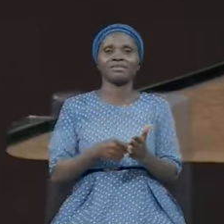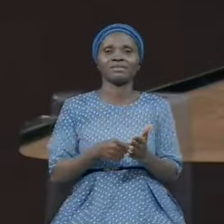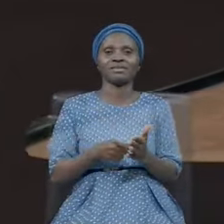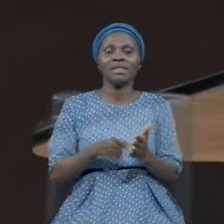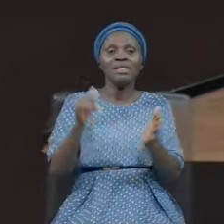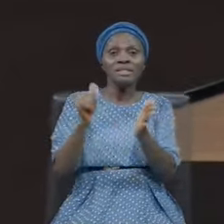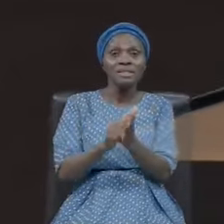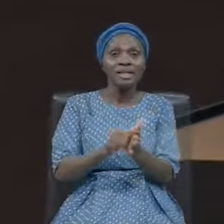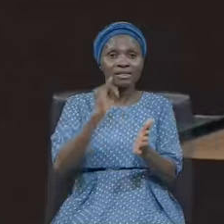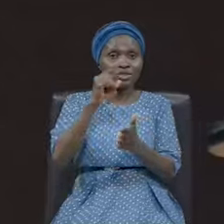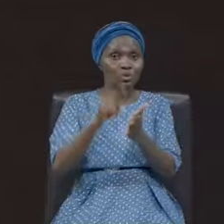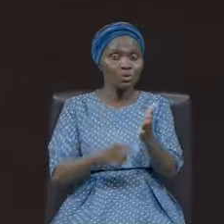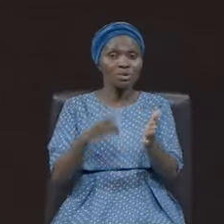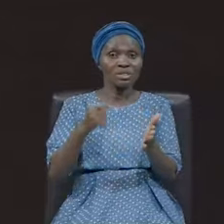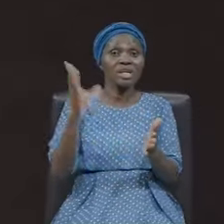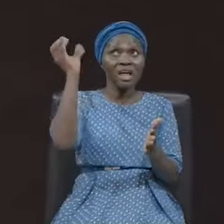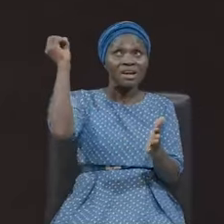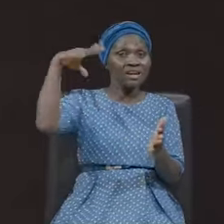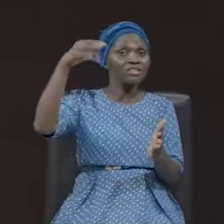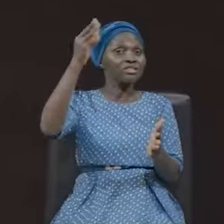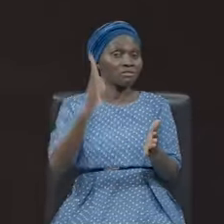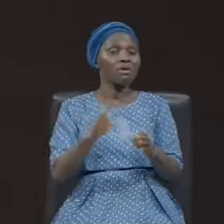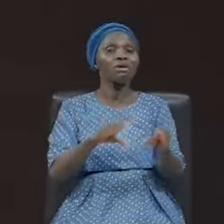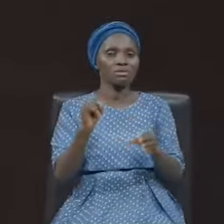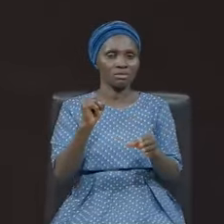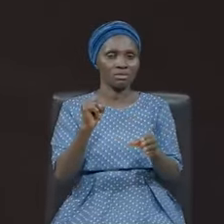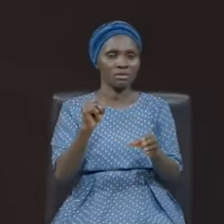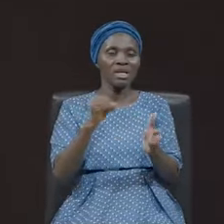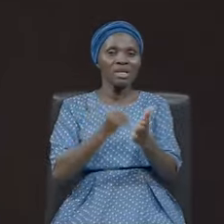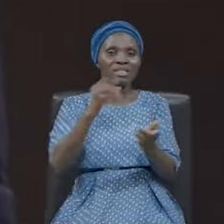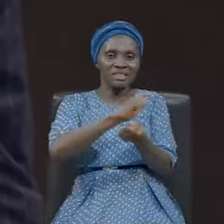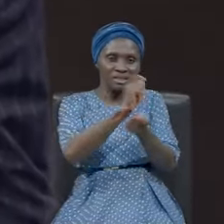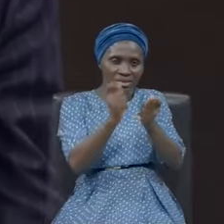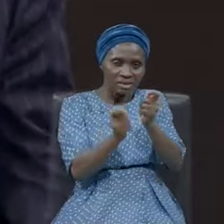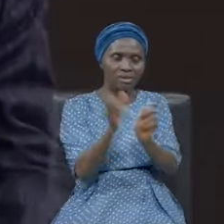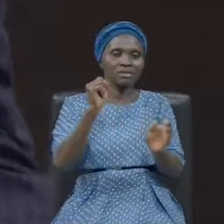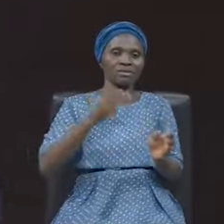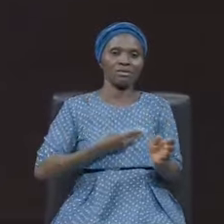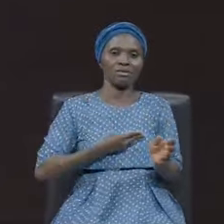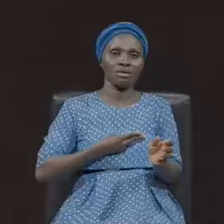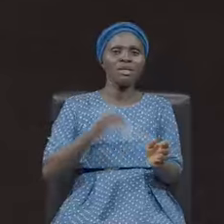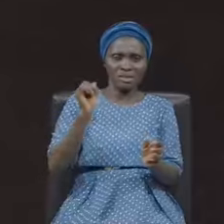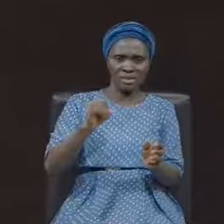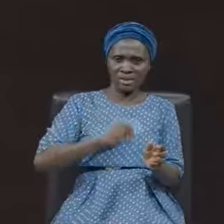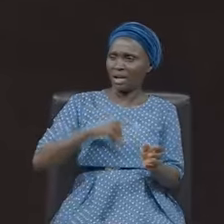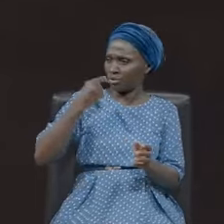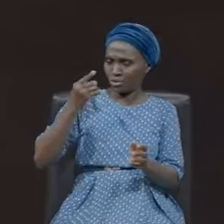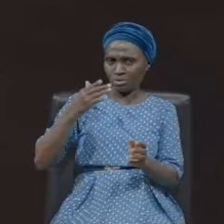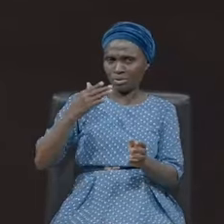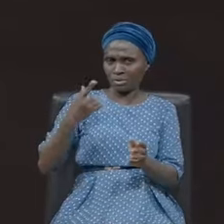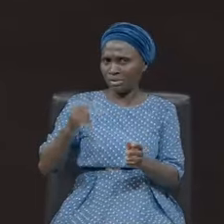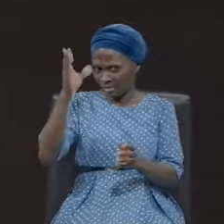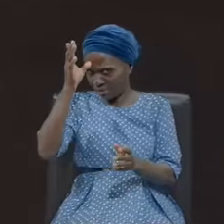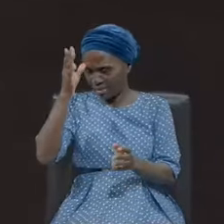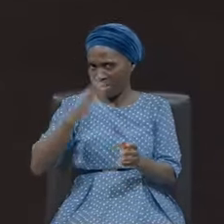fait, la grâce de Dieu nous transforme? Et au fait, je dois aussi dire à papa que je voulais